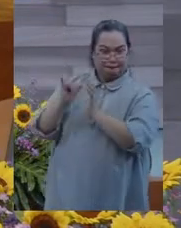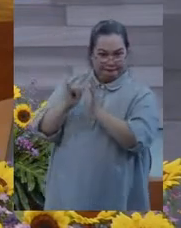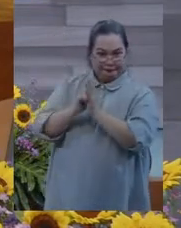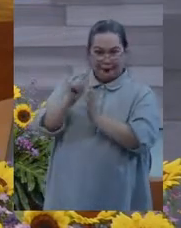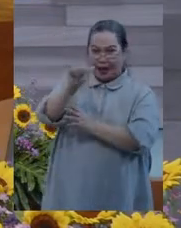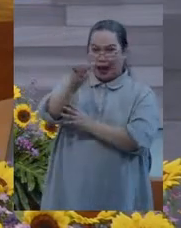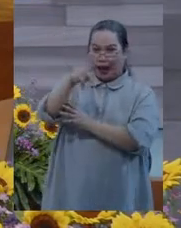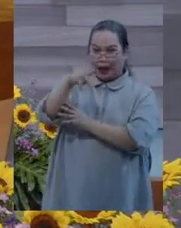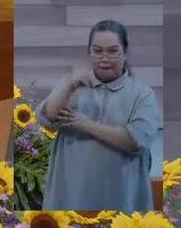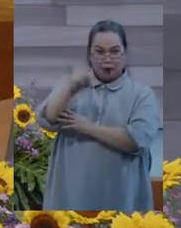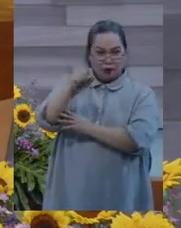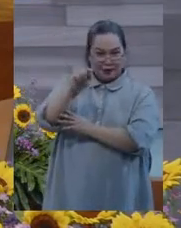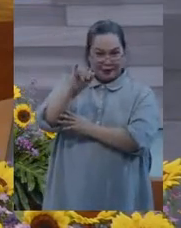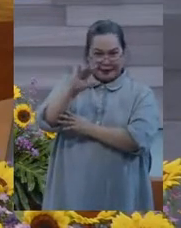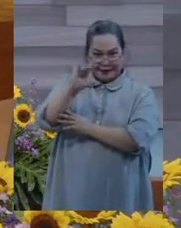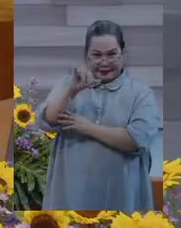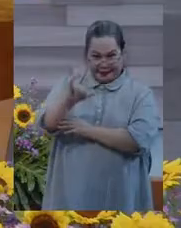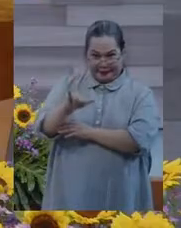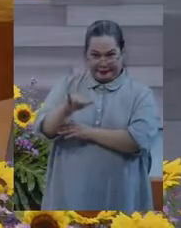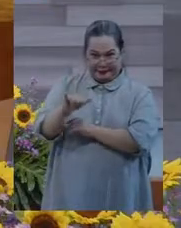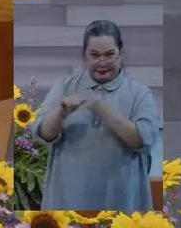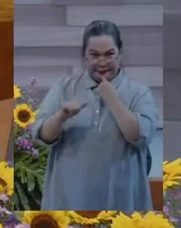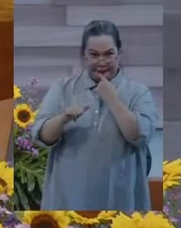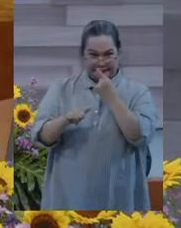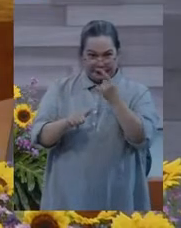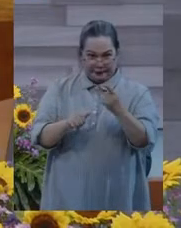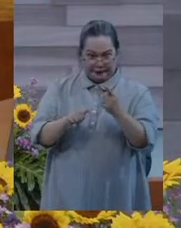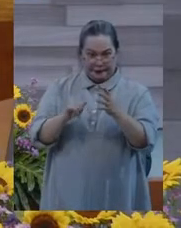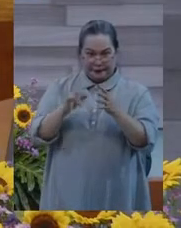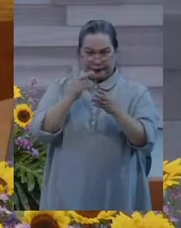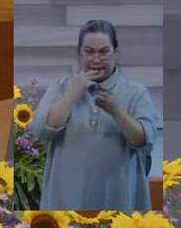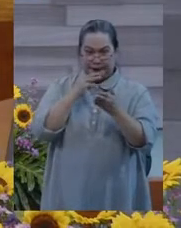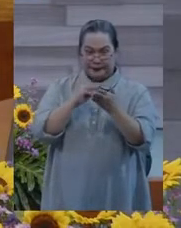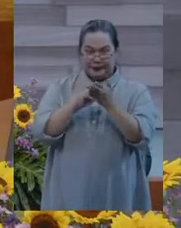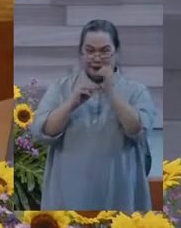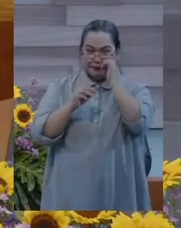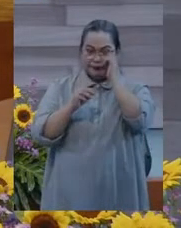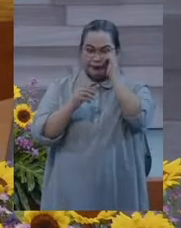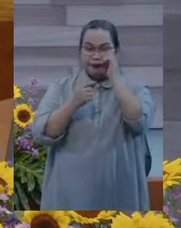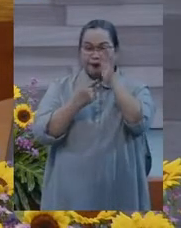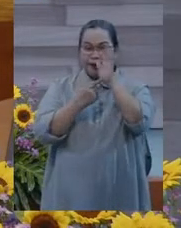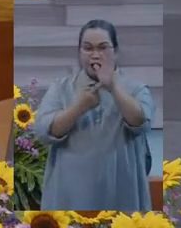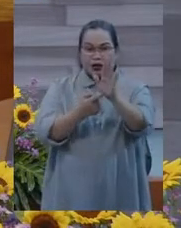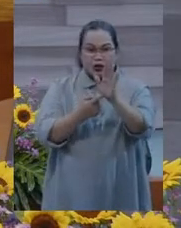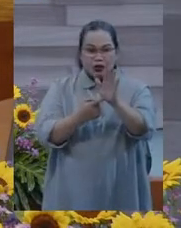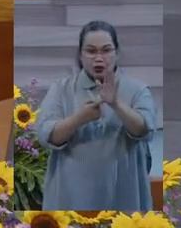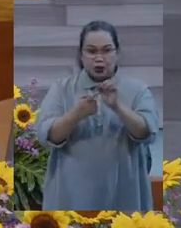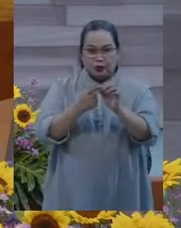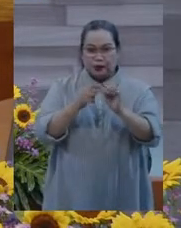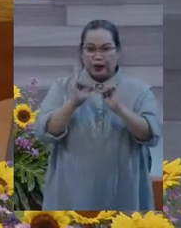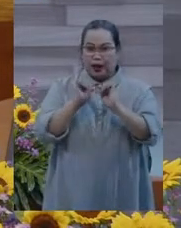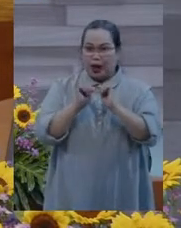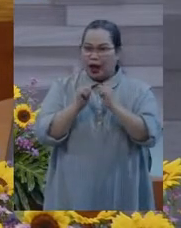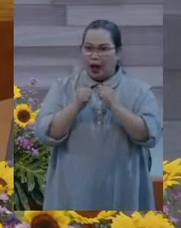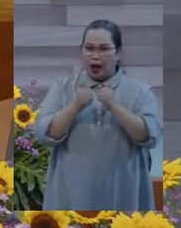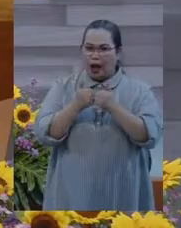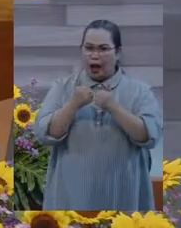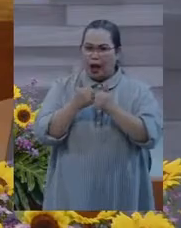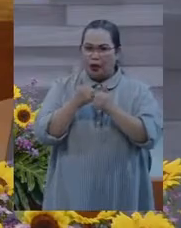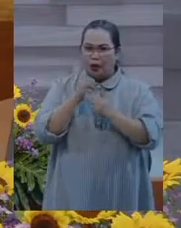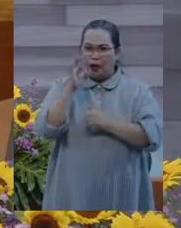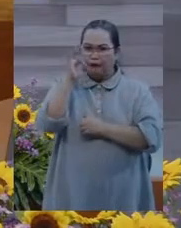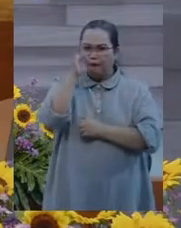Sa nakaraang mensahe, nakita natin ang paglalarawan ng mga bulaang